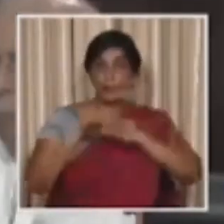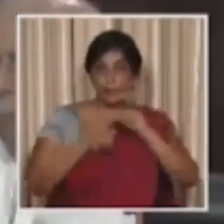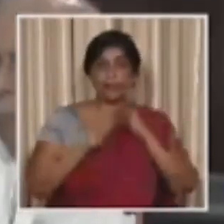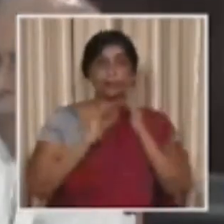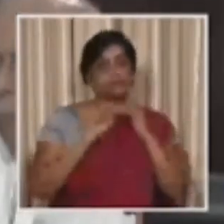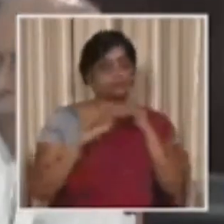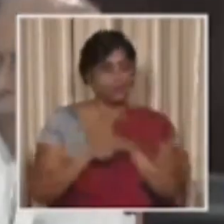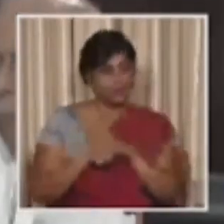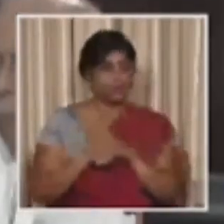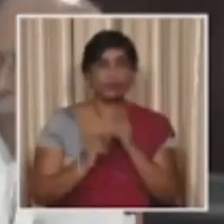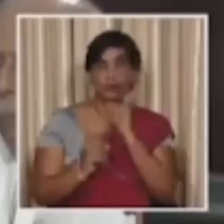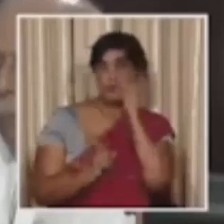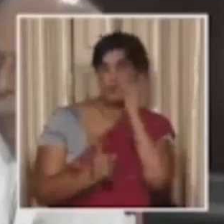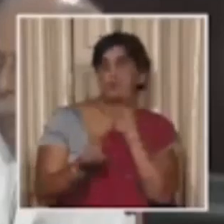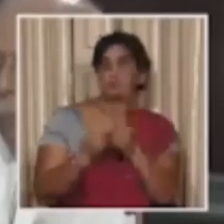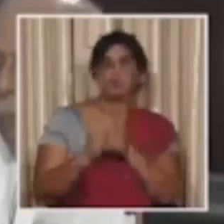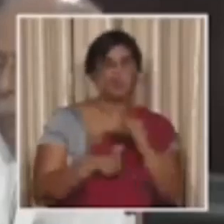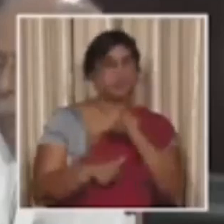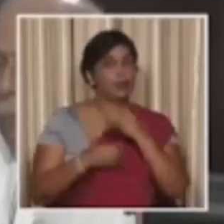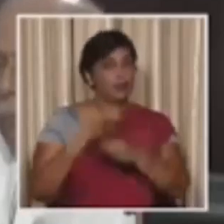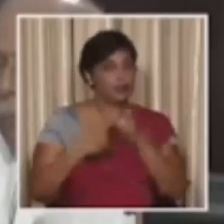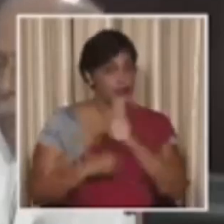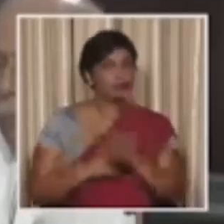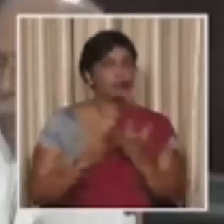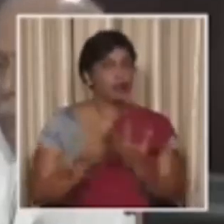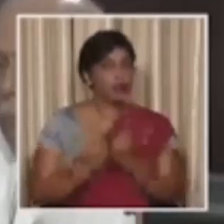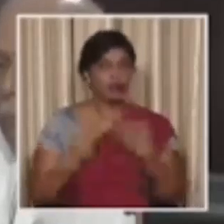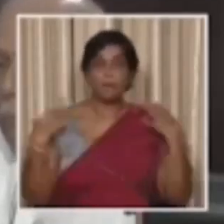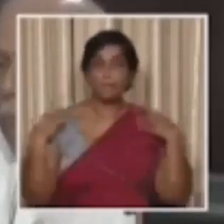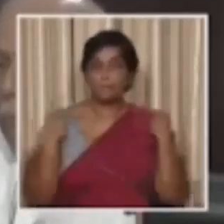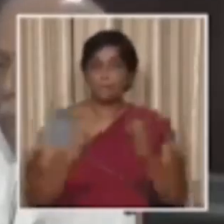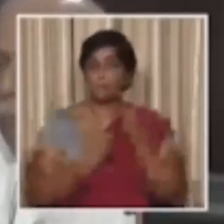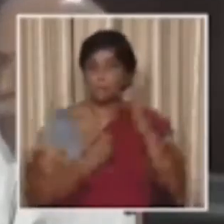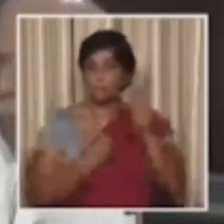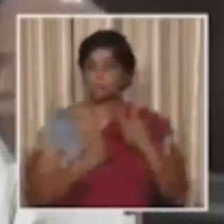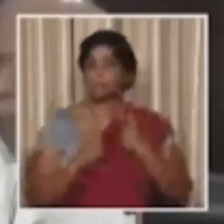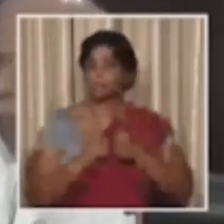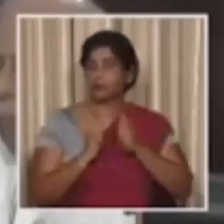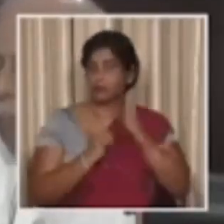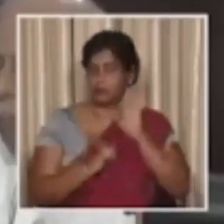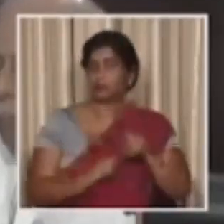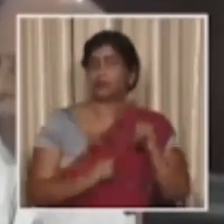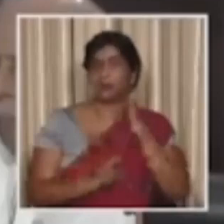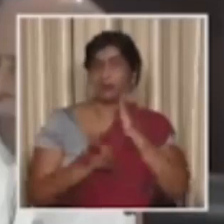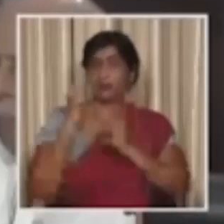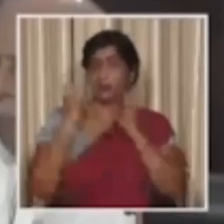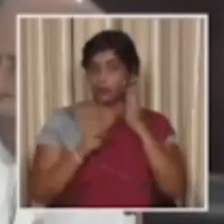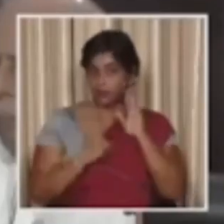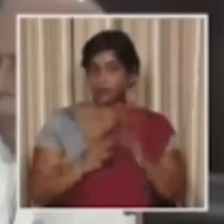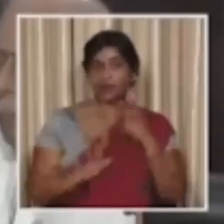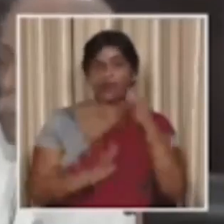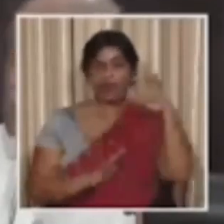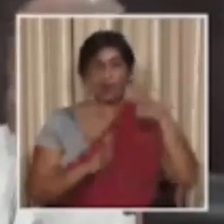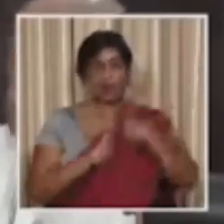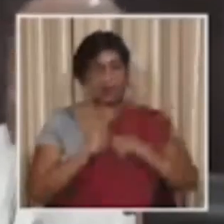ඖෂධ සංස්ථාවේ අධීක්ෂණය යටතේ එවැනි ආයෝජනයන්ට අවශ්‍ය පහසුකම් සැපයීමට අප ක්‍රියා කරනවා සංචාරකයන් වෙත